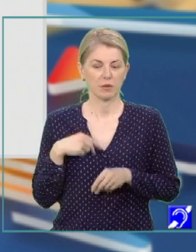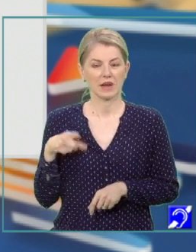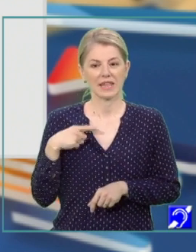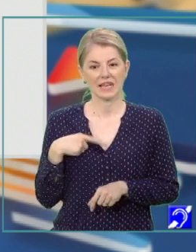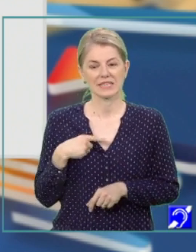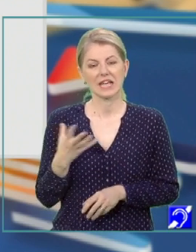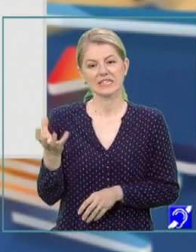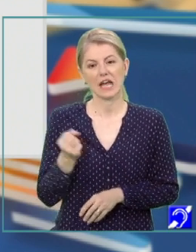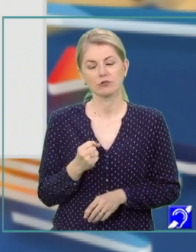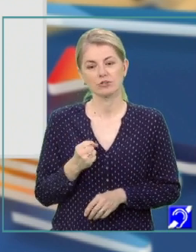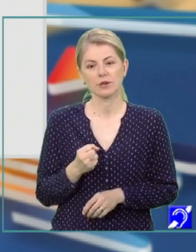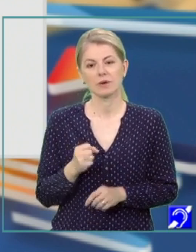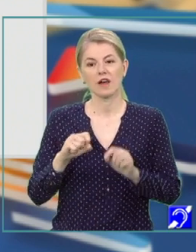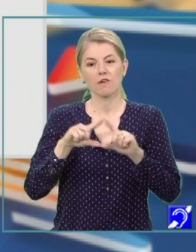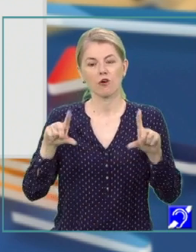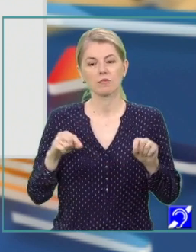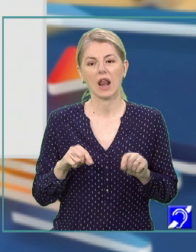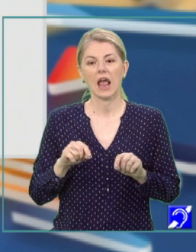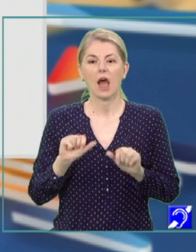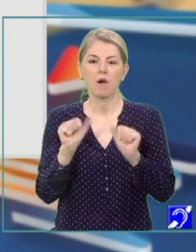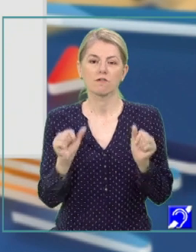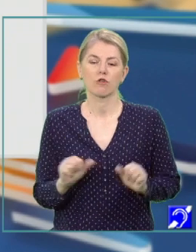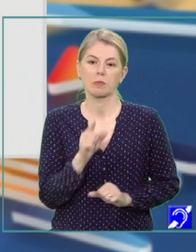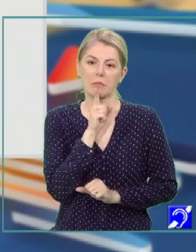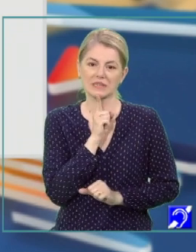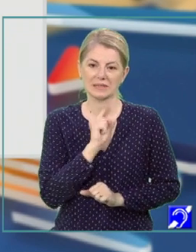este să aducem expresia la o formă mai simplă.